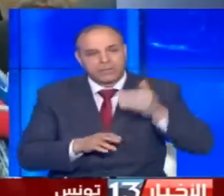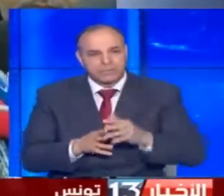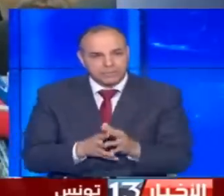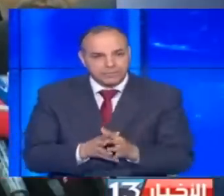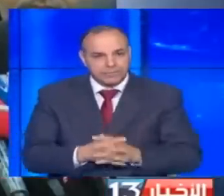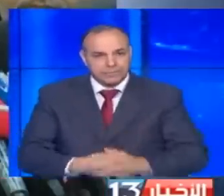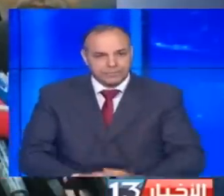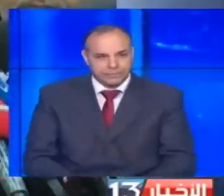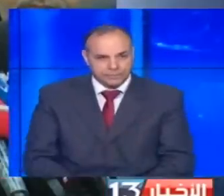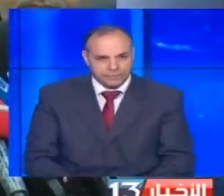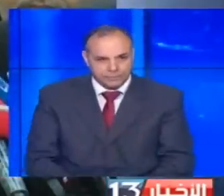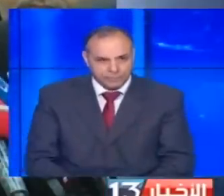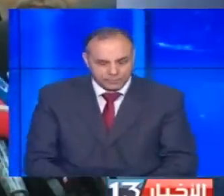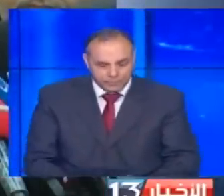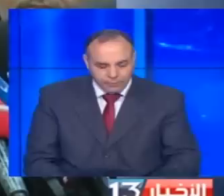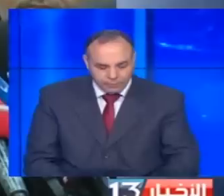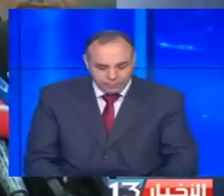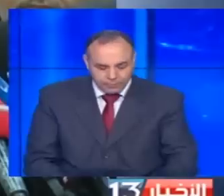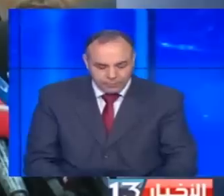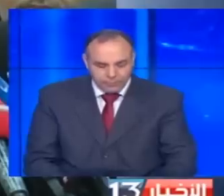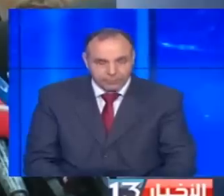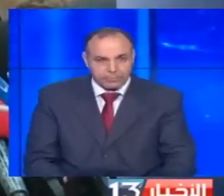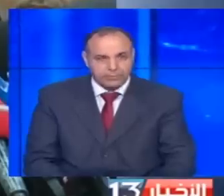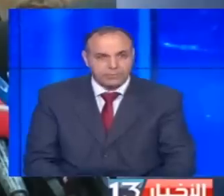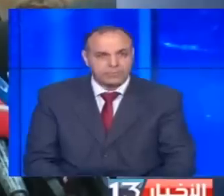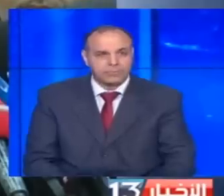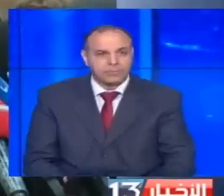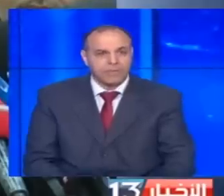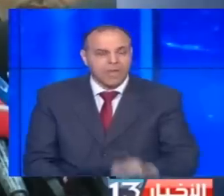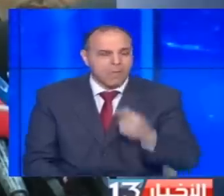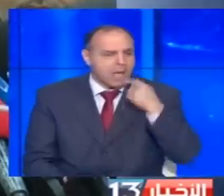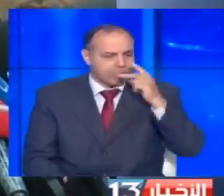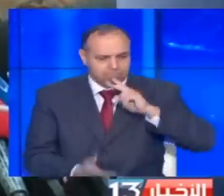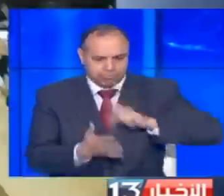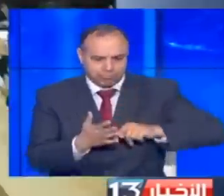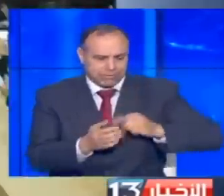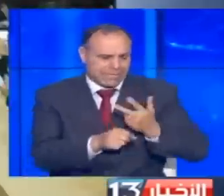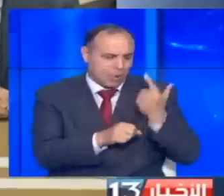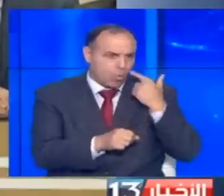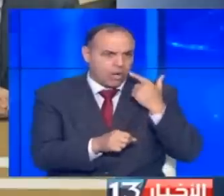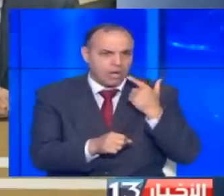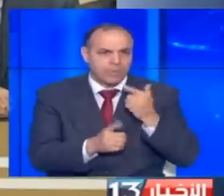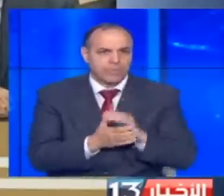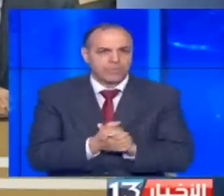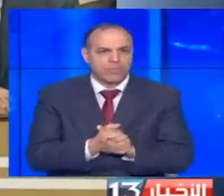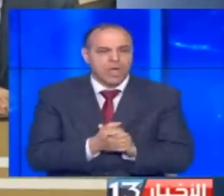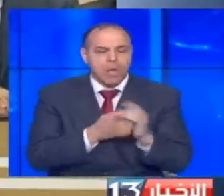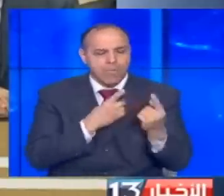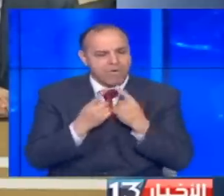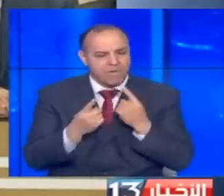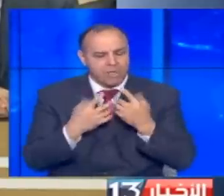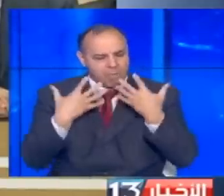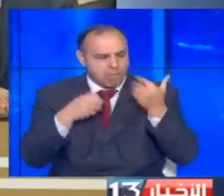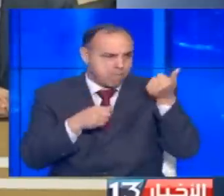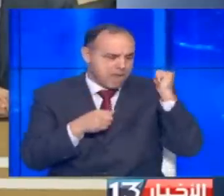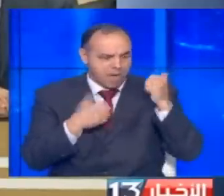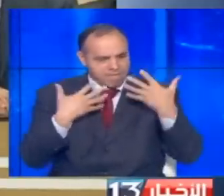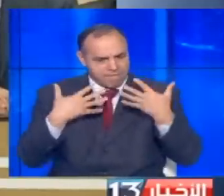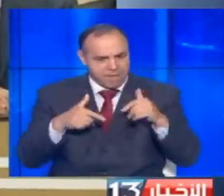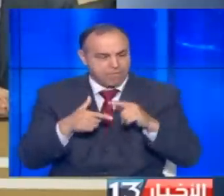زياده ل لمرحله ما بعد بعد مفاوضات البارح